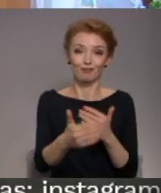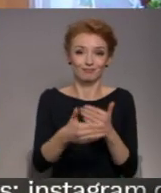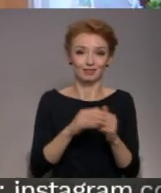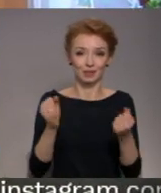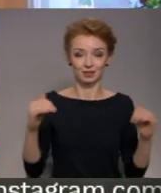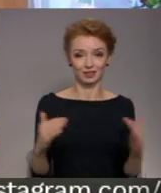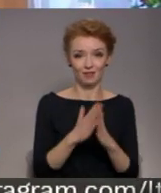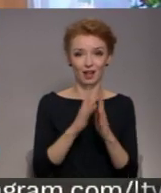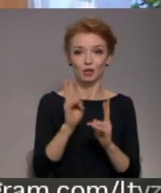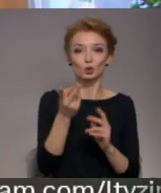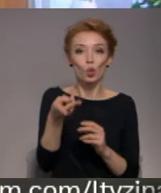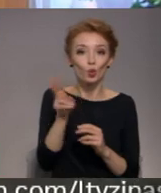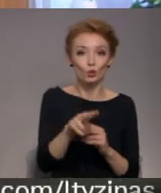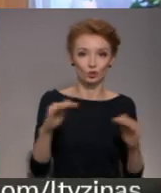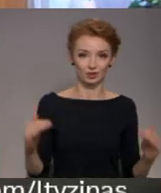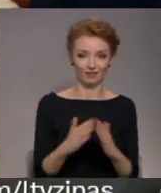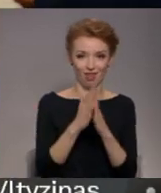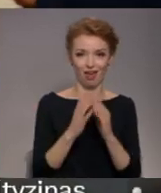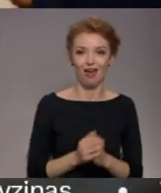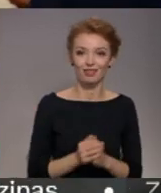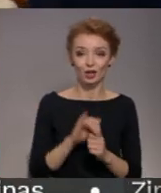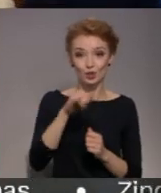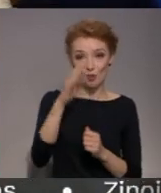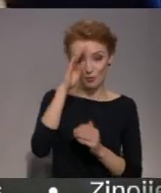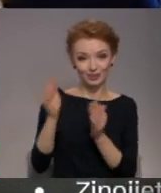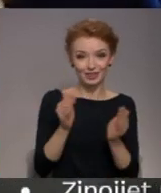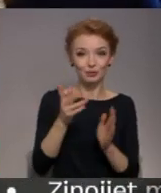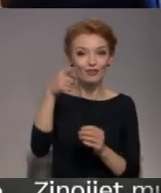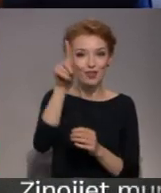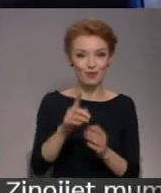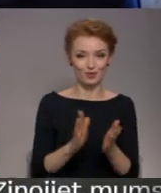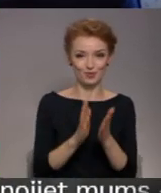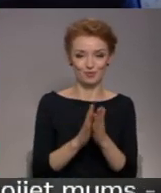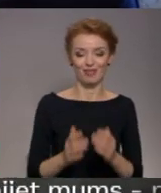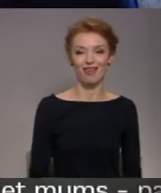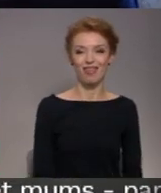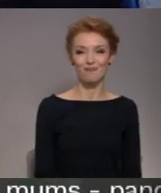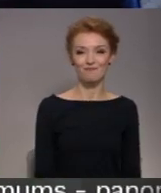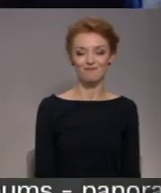kas būs dubulti svētki, jo mazajam Artim apritēs mēnesis. Santa Baumena, Mārtiņš Balka, Vidzemes televīzija.